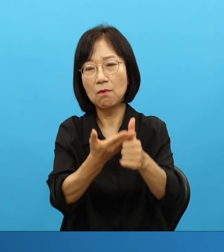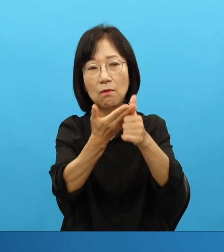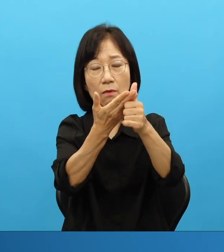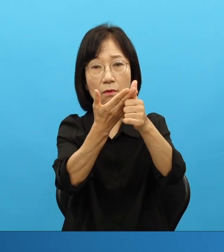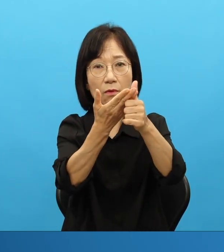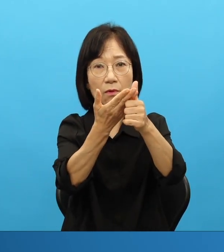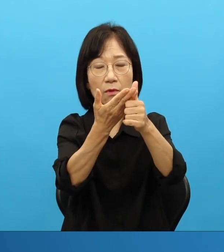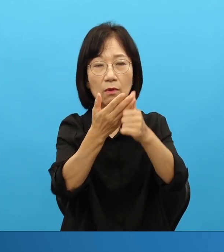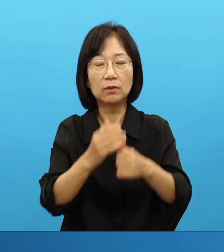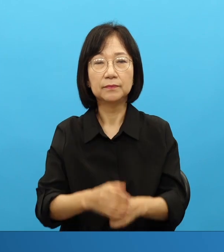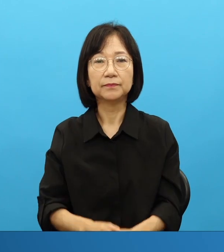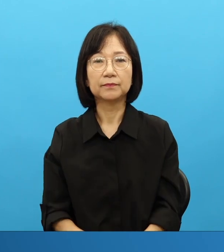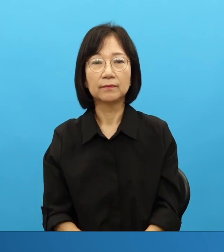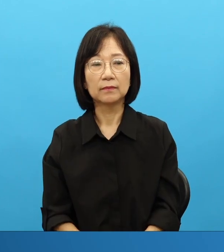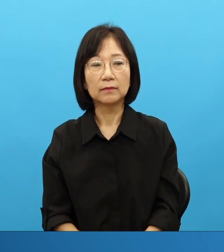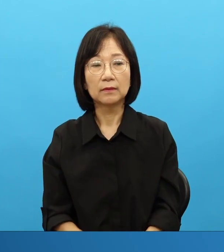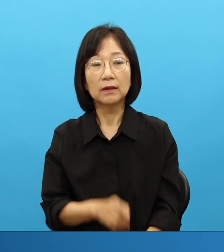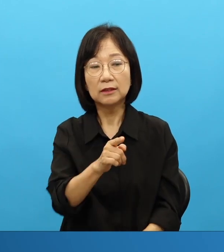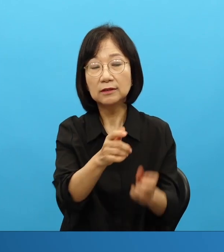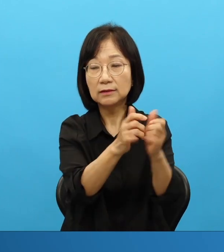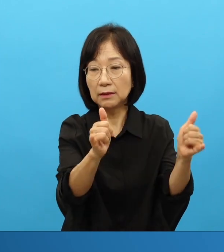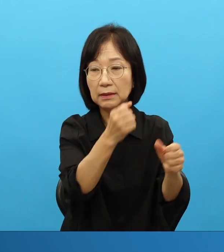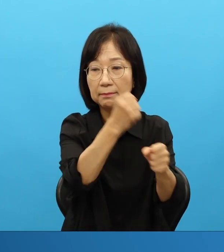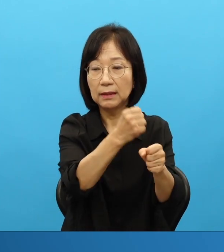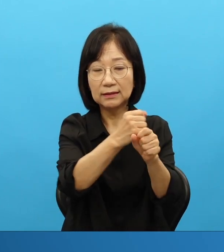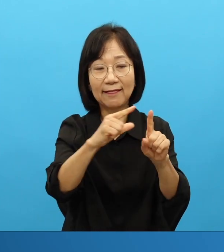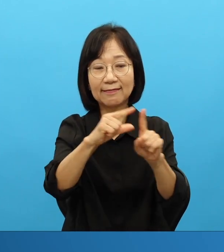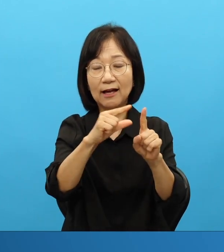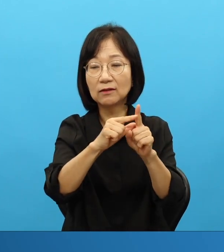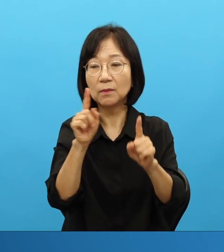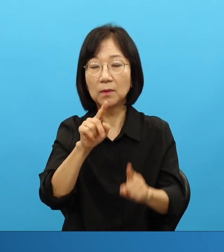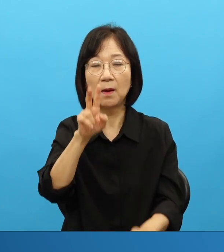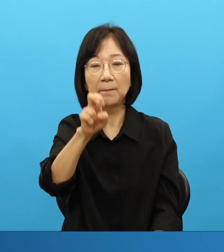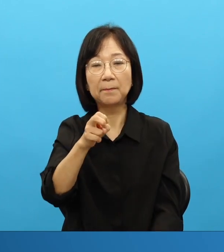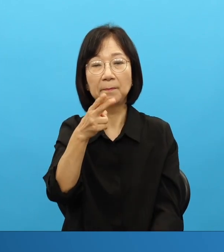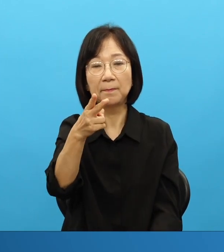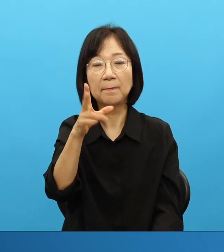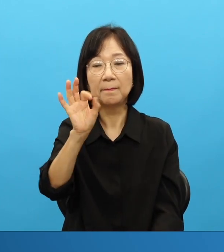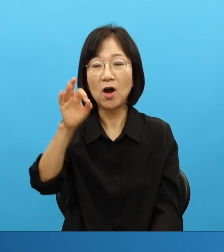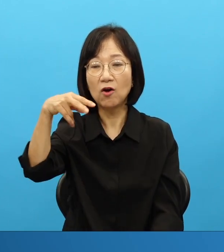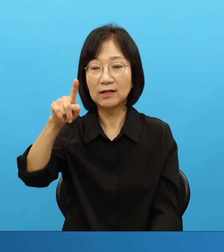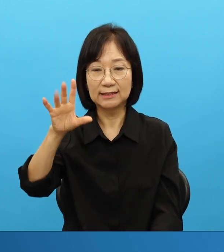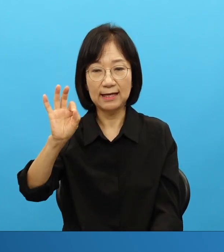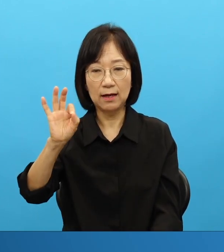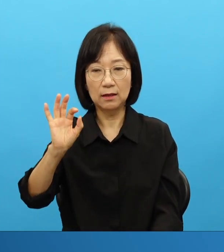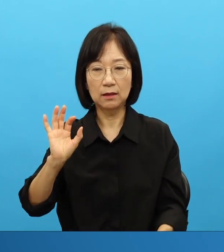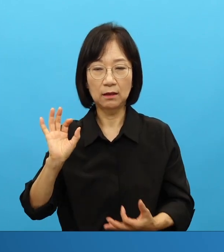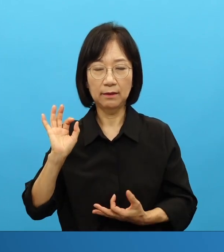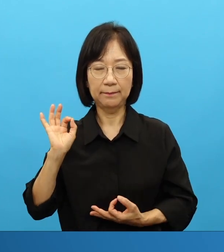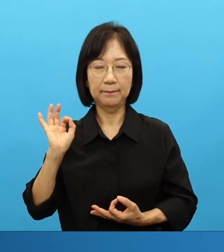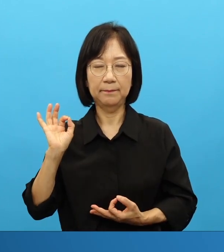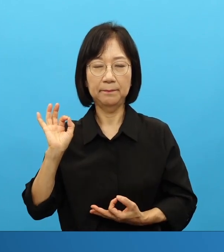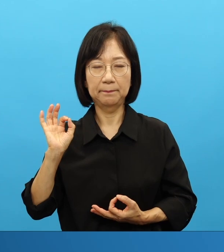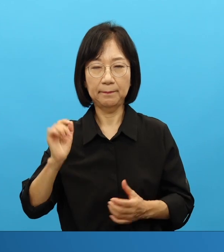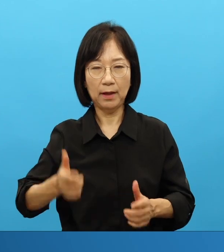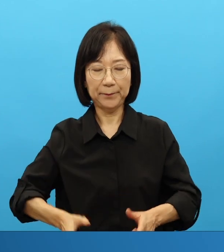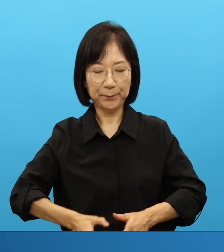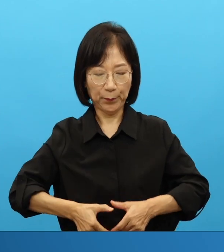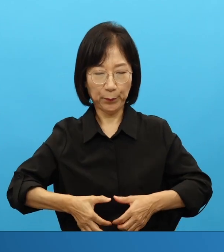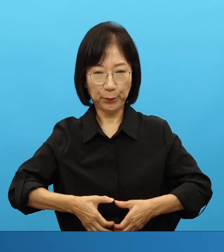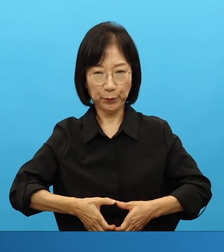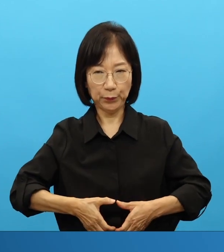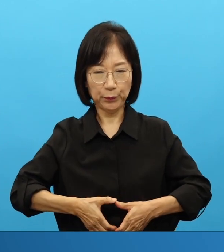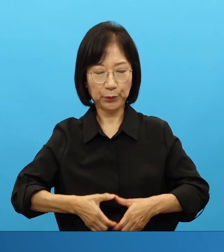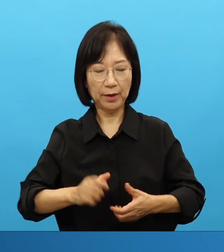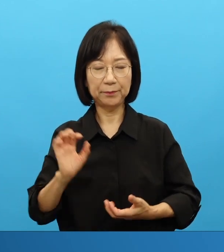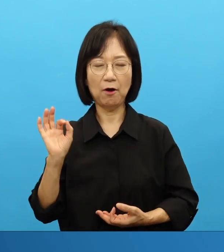만들어낸 단어가 명상운동이라는 겁니다. And the word that these people came up with is transcendental meditation movement. 꼭 기억해야 됩니다.